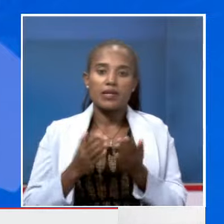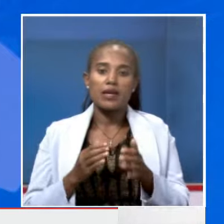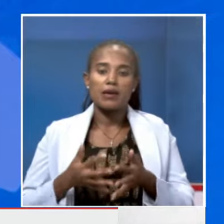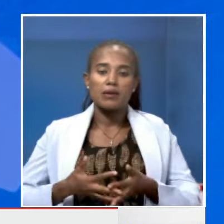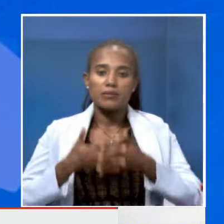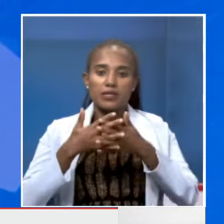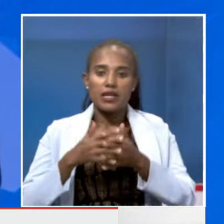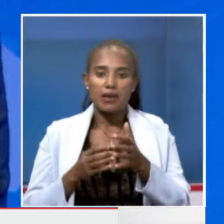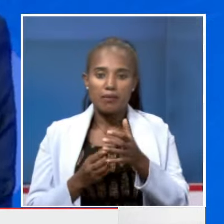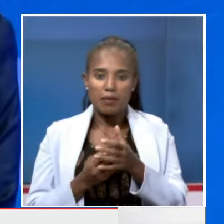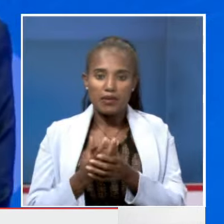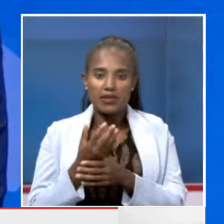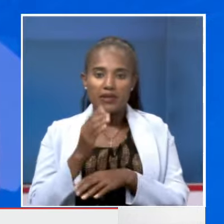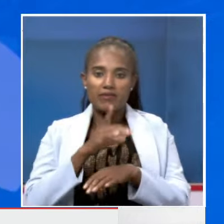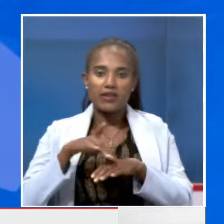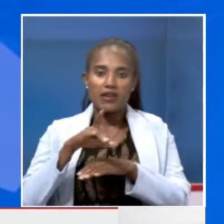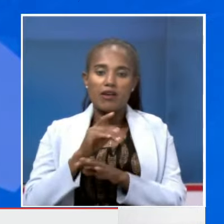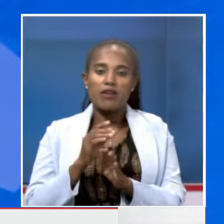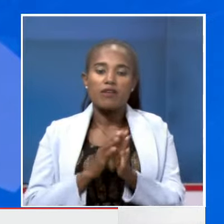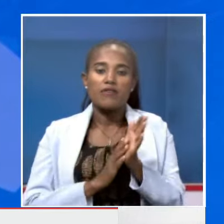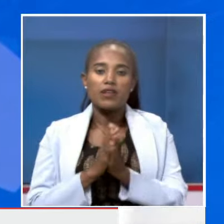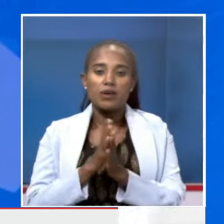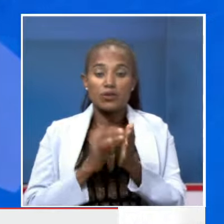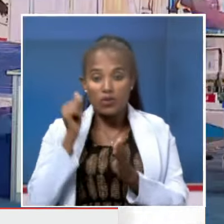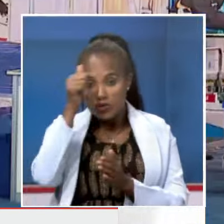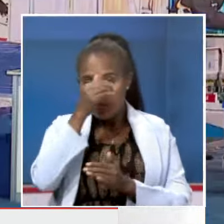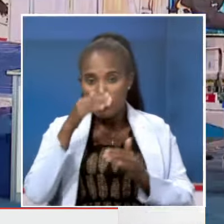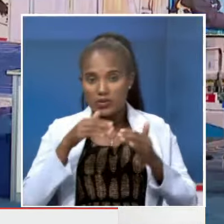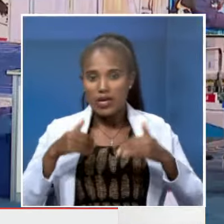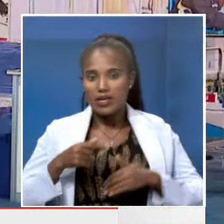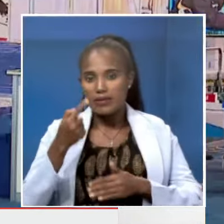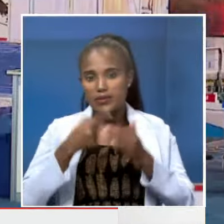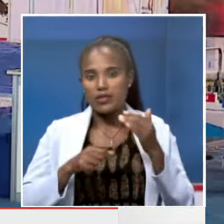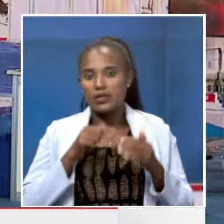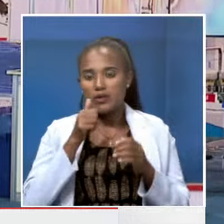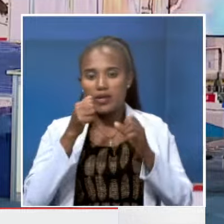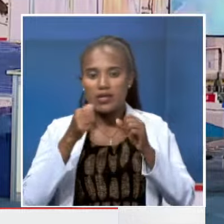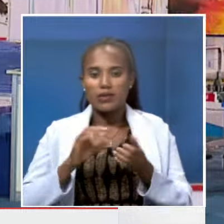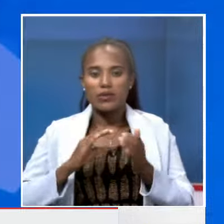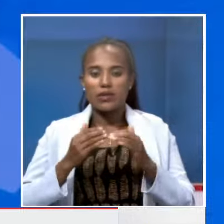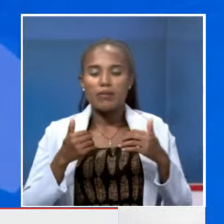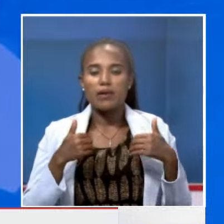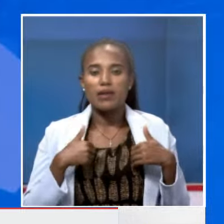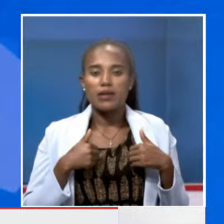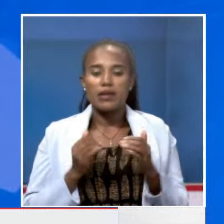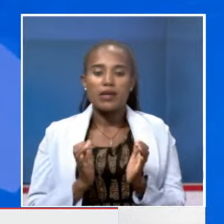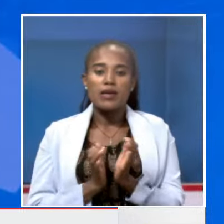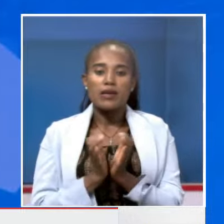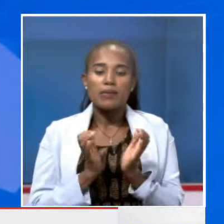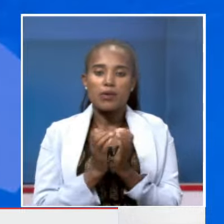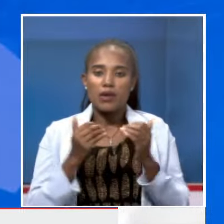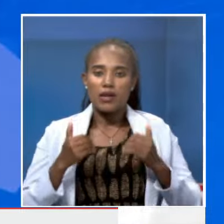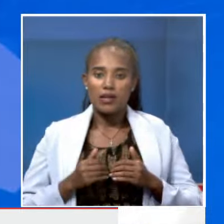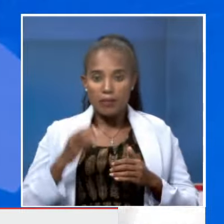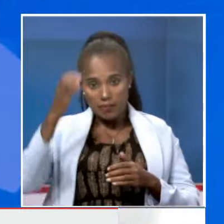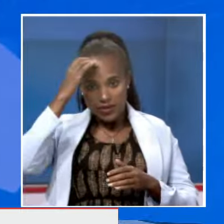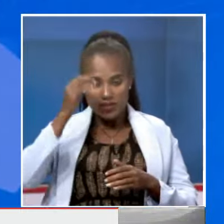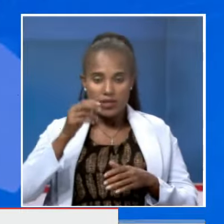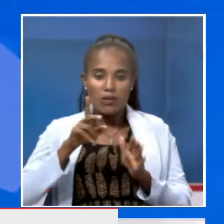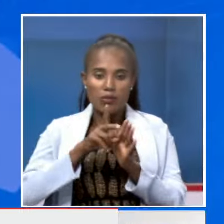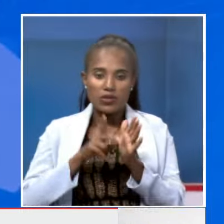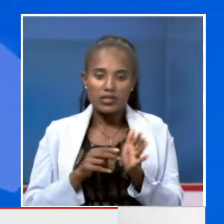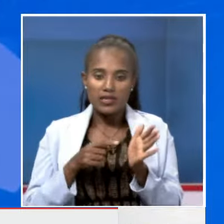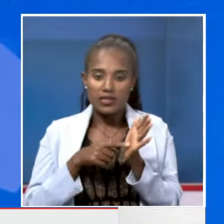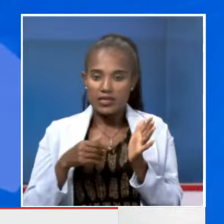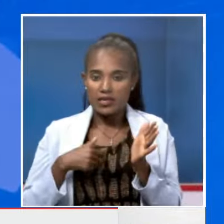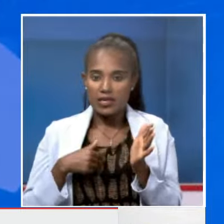መሳሪያዎች የማምረት ከፍተኛ ፍላጎት ኢትዮጵያ ውስጥ አለ ብቻ ሳይሆን አስቻይ ሁኔታም አለ። ገበያው ካለ፣ የመንግስት ፖሊሲ ግልጽነት